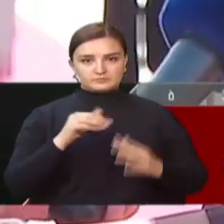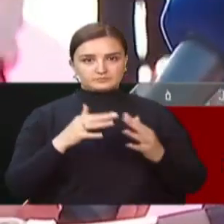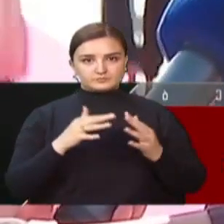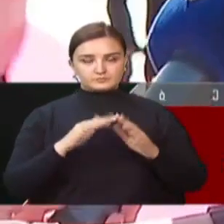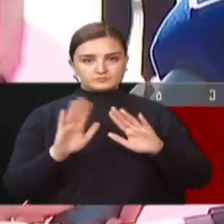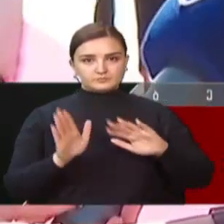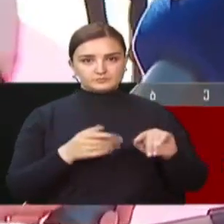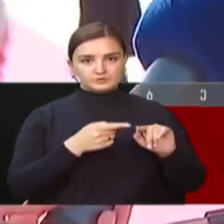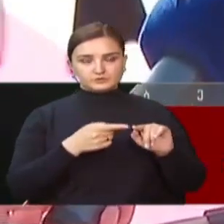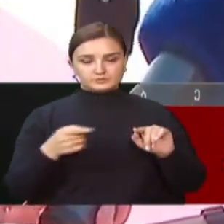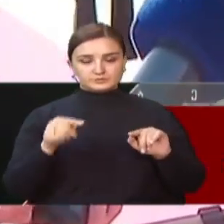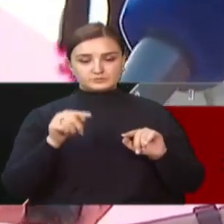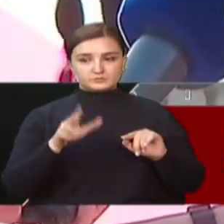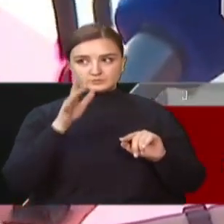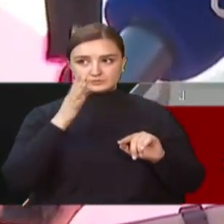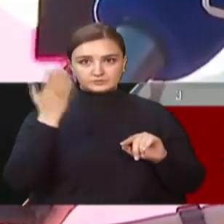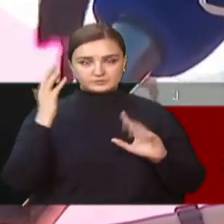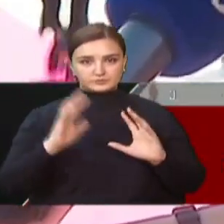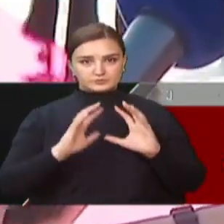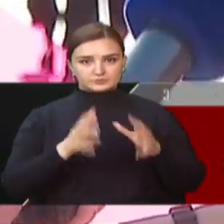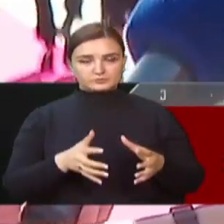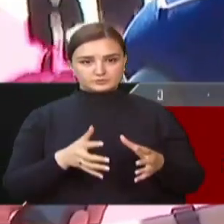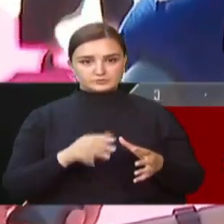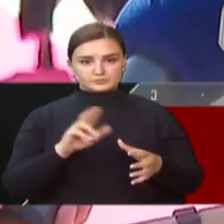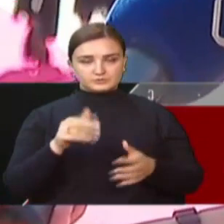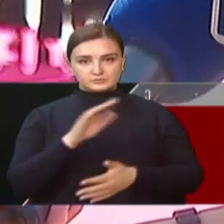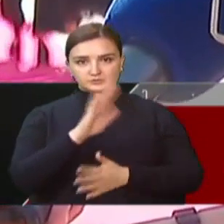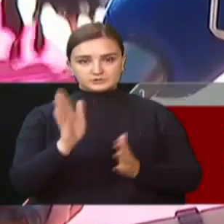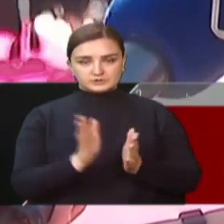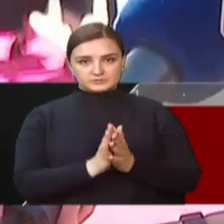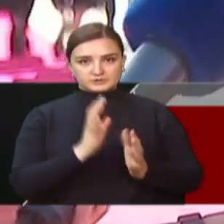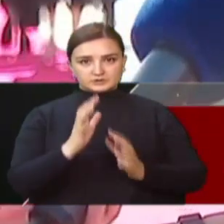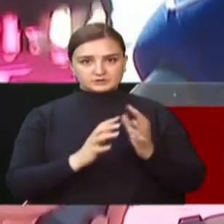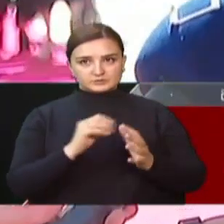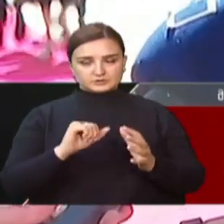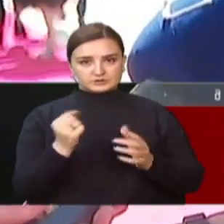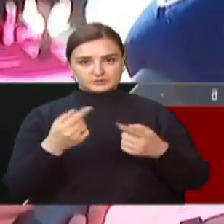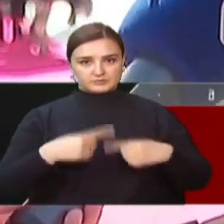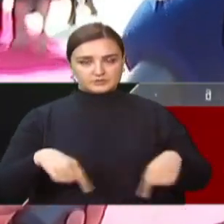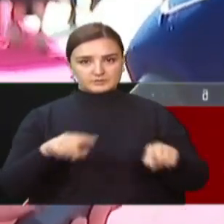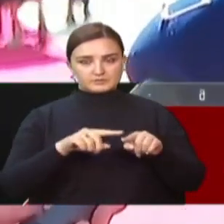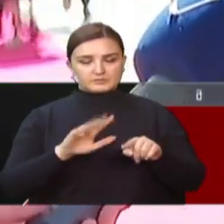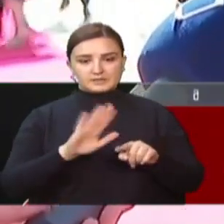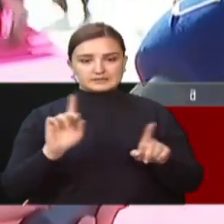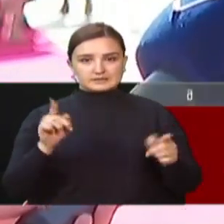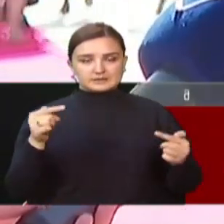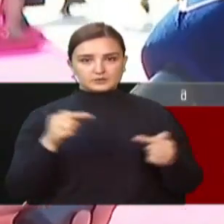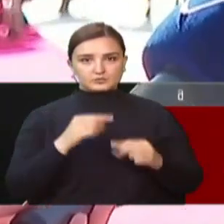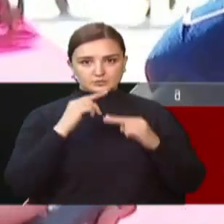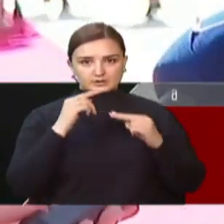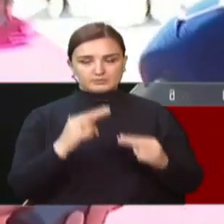შემდეგ მაშინდელმა მსოფლიომ და მთელ საერთაშორისო თანამეგობრობამ არასათანადო ყურადღება